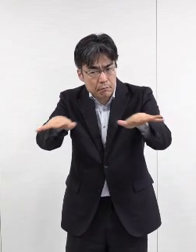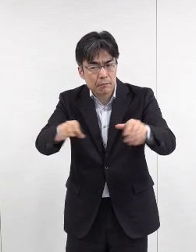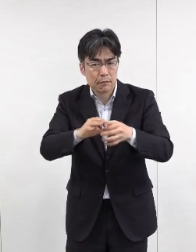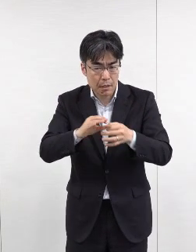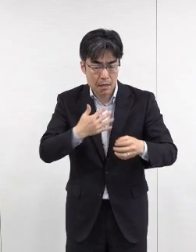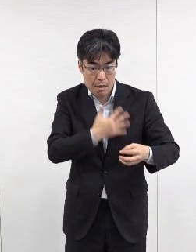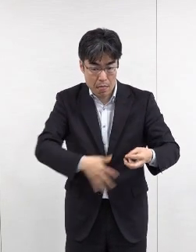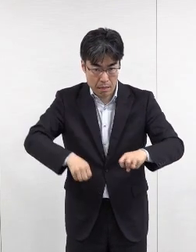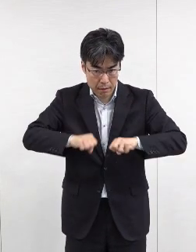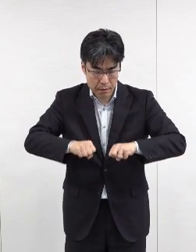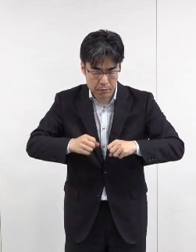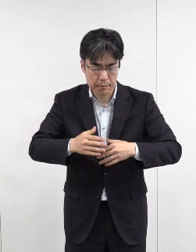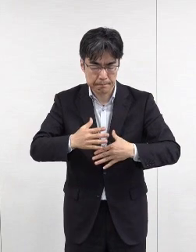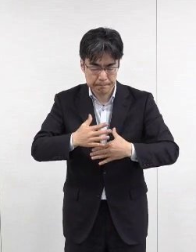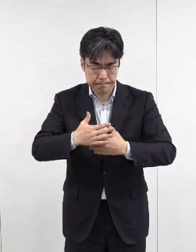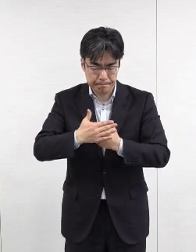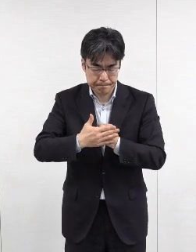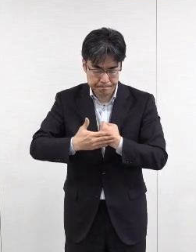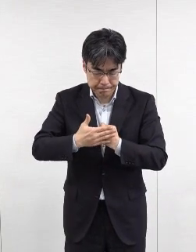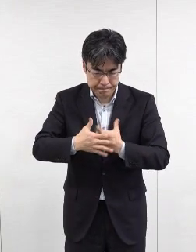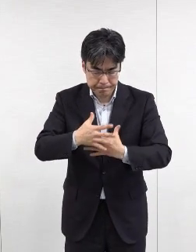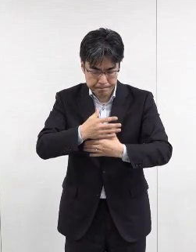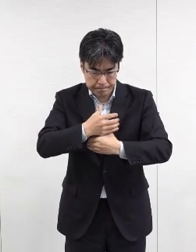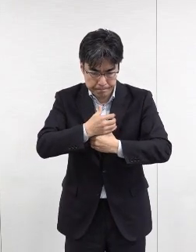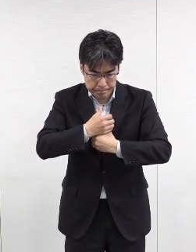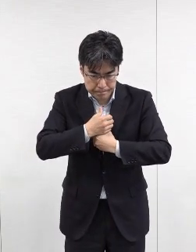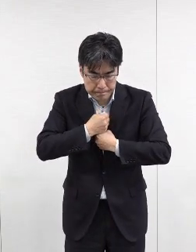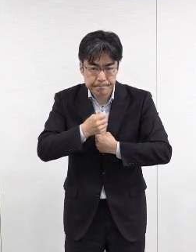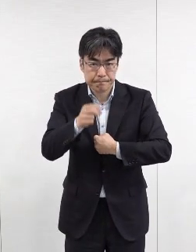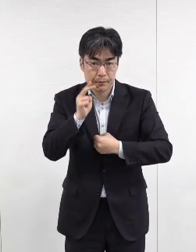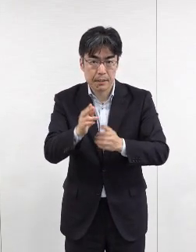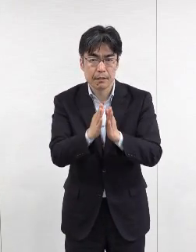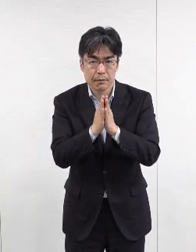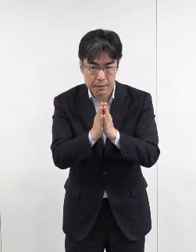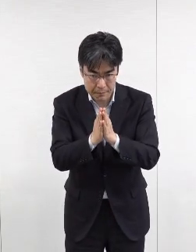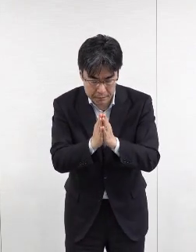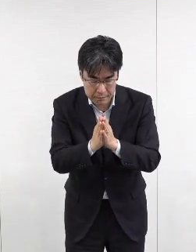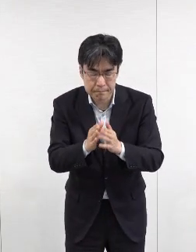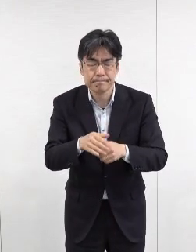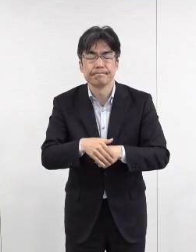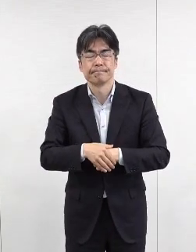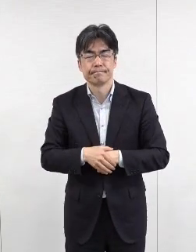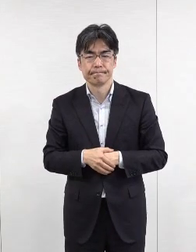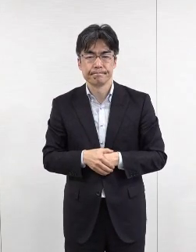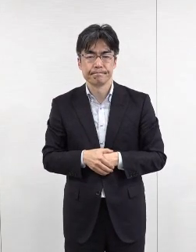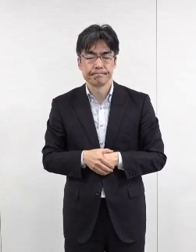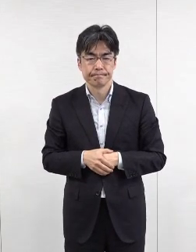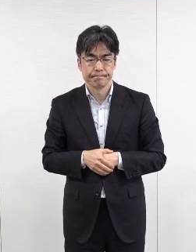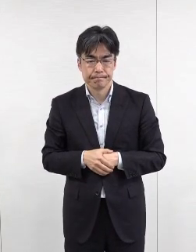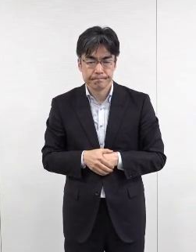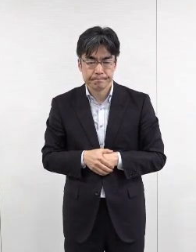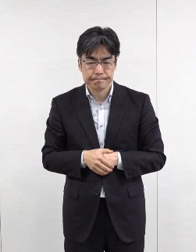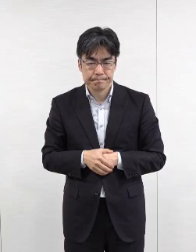も健康には十分ご留意いただきますようお願いいたします